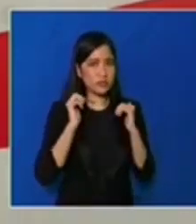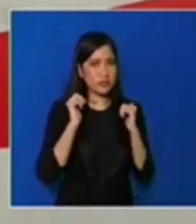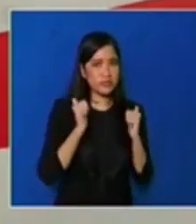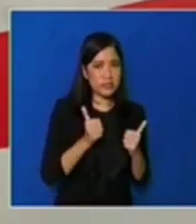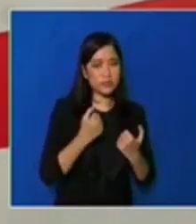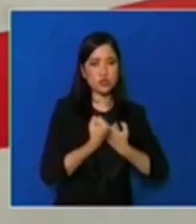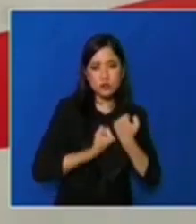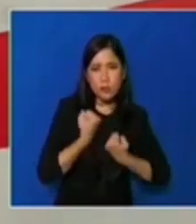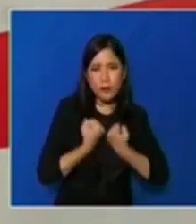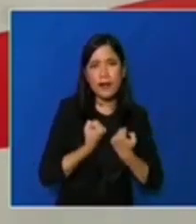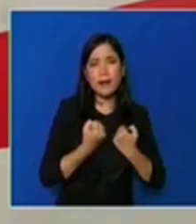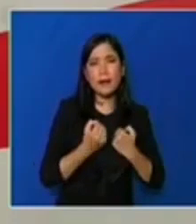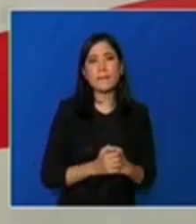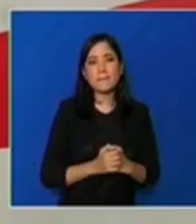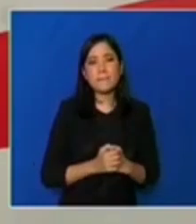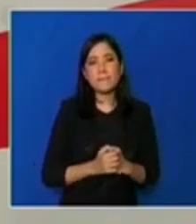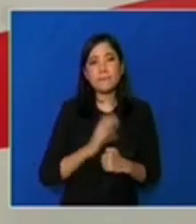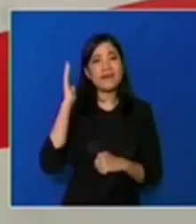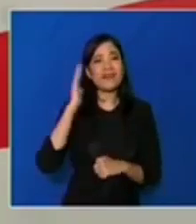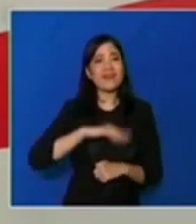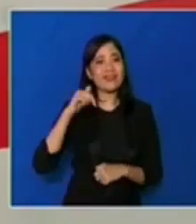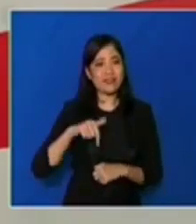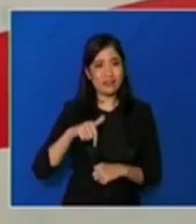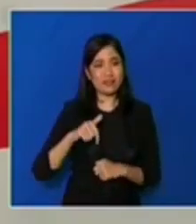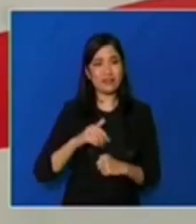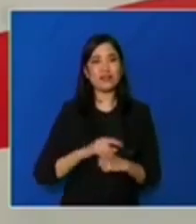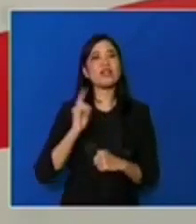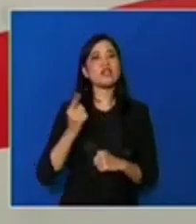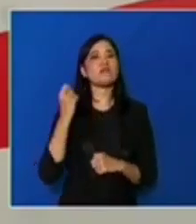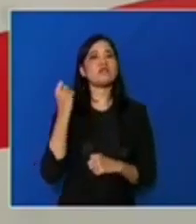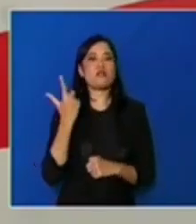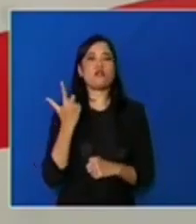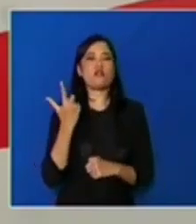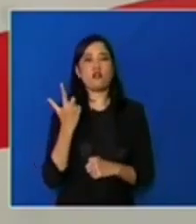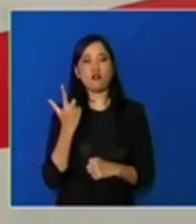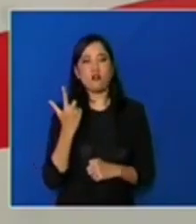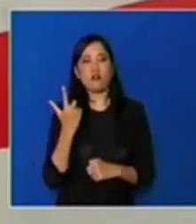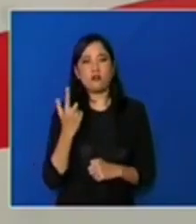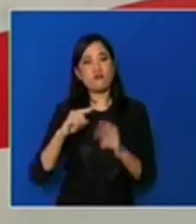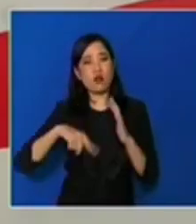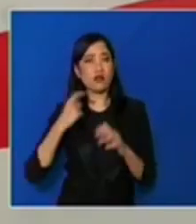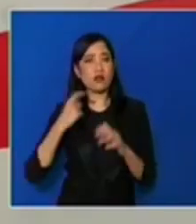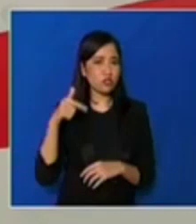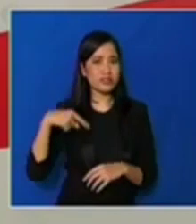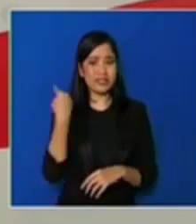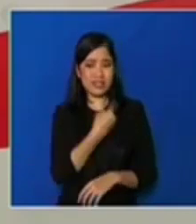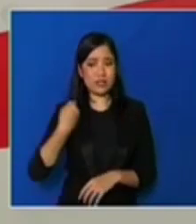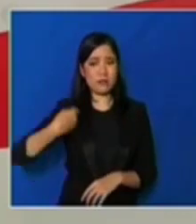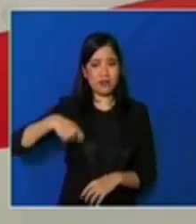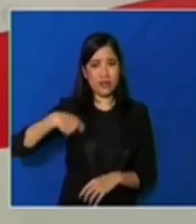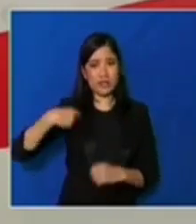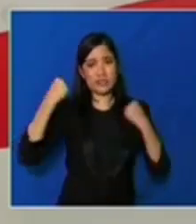bahkan pada hari ini kita pastikan sejak besok kita di Kementerian Kesehatan